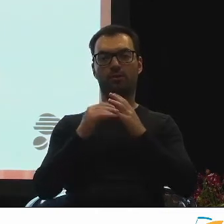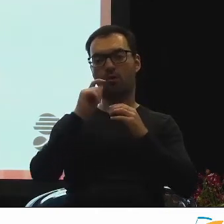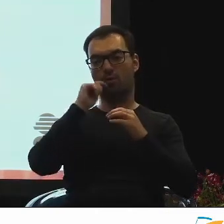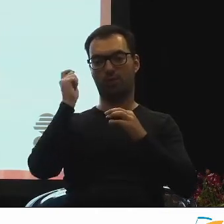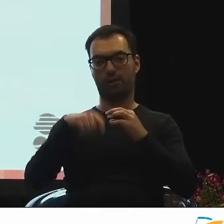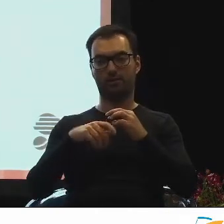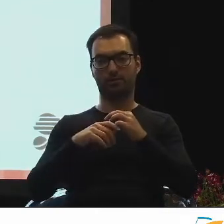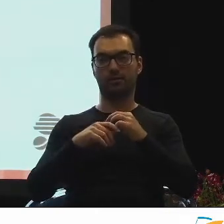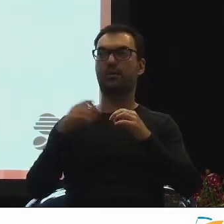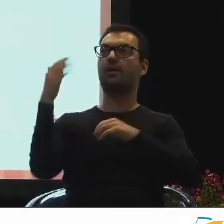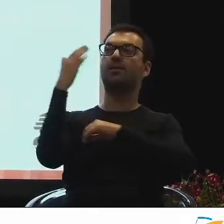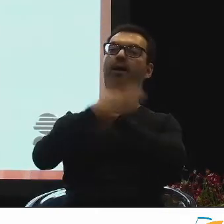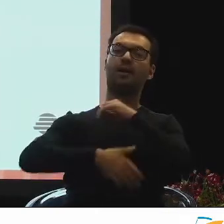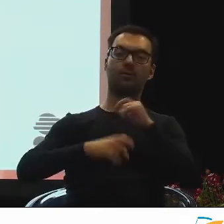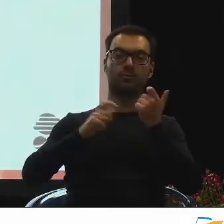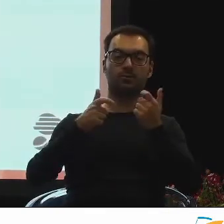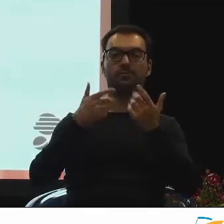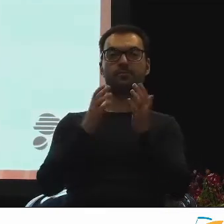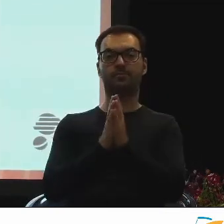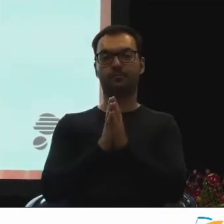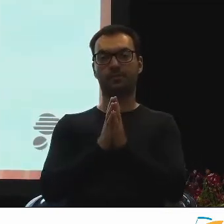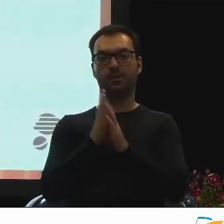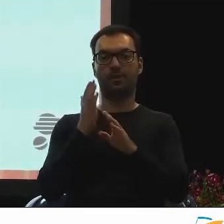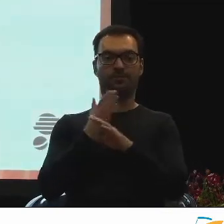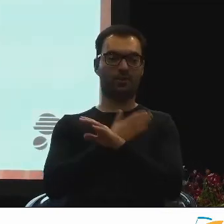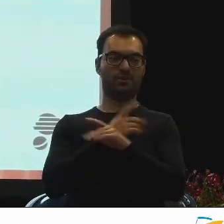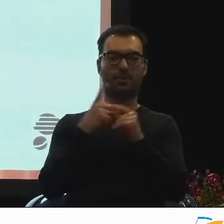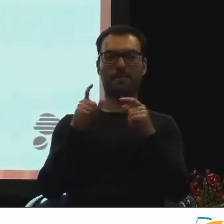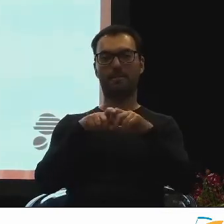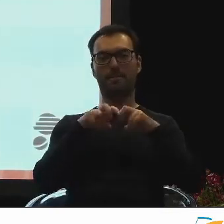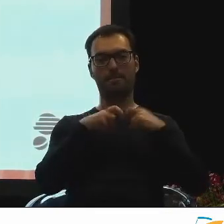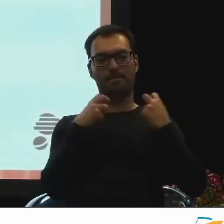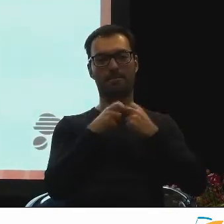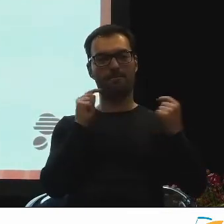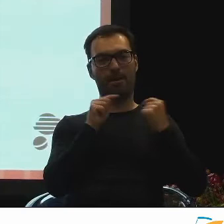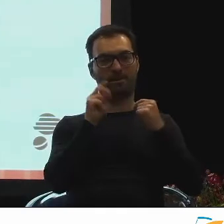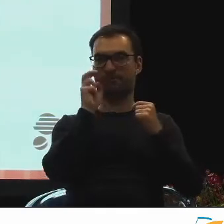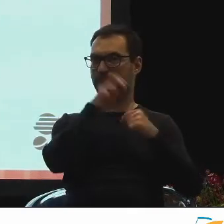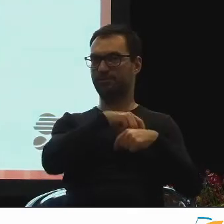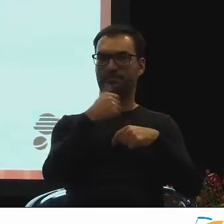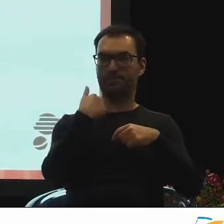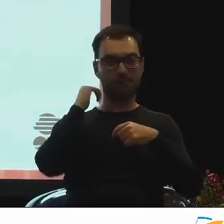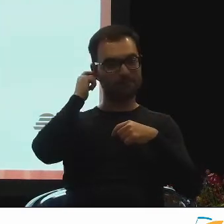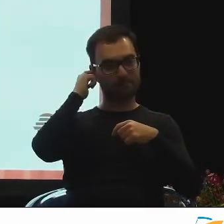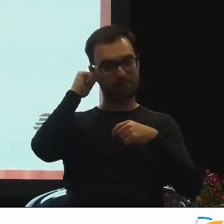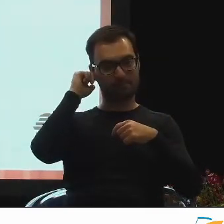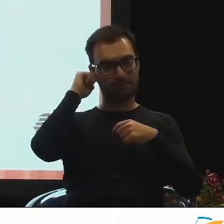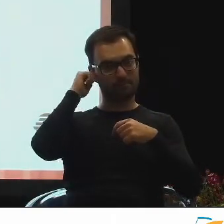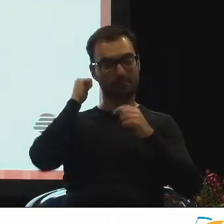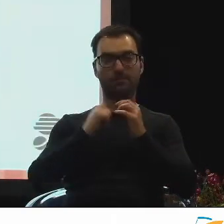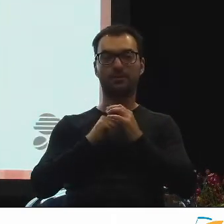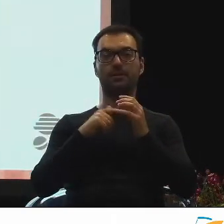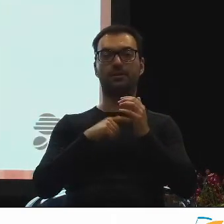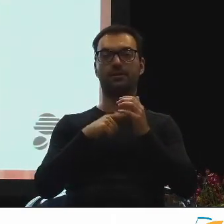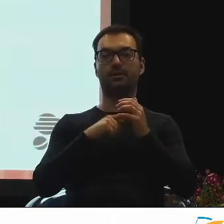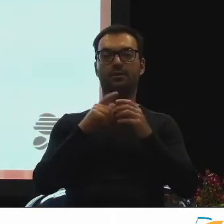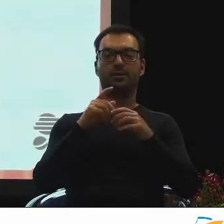w Ukrainie. Wreszcie, drodzy Państwo, ten poprzedni panel był bardzo ciekawy z punktu